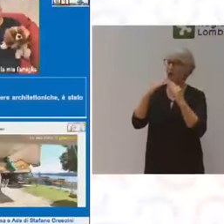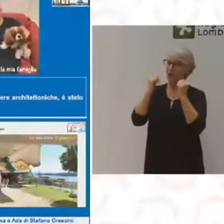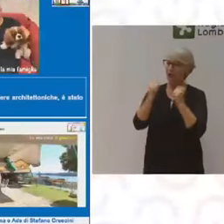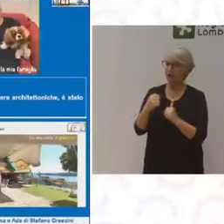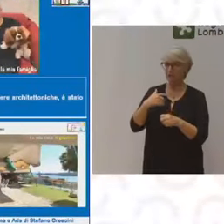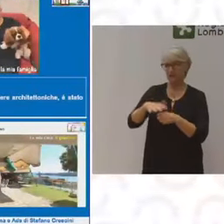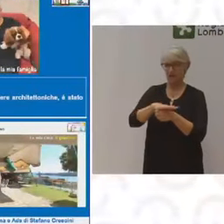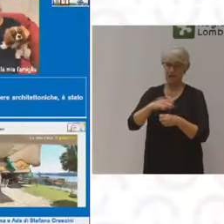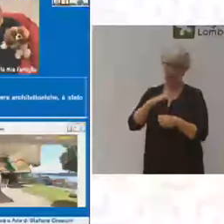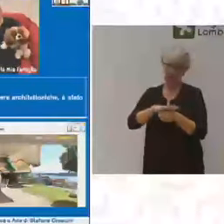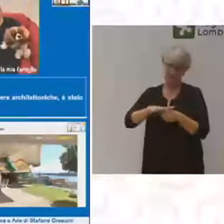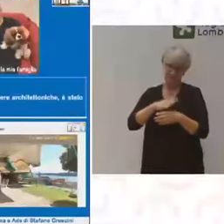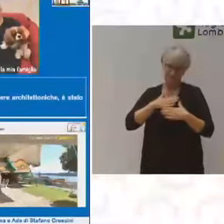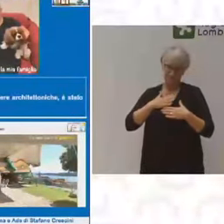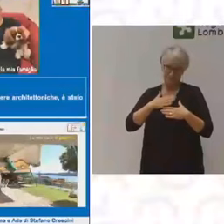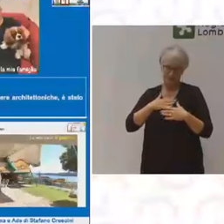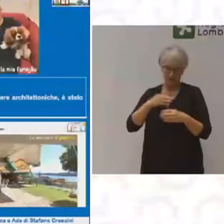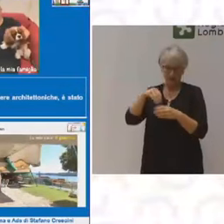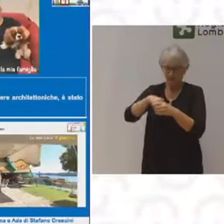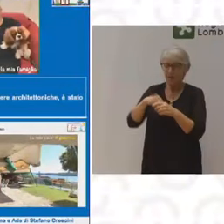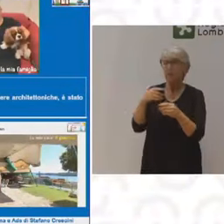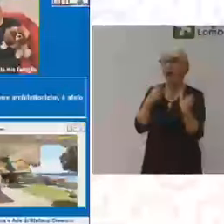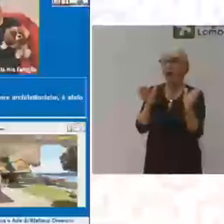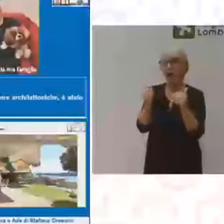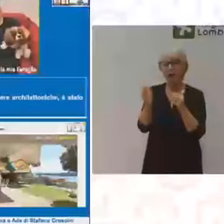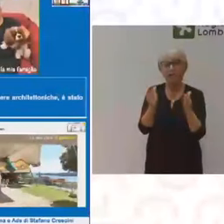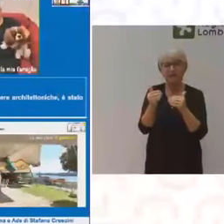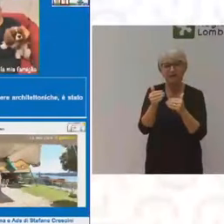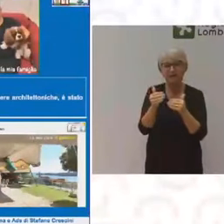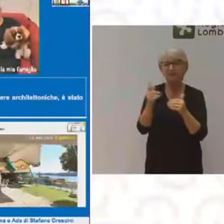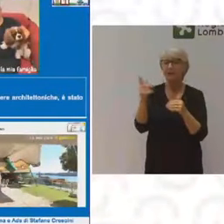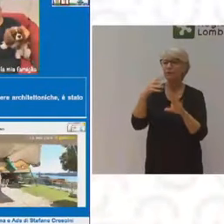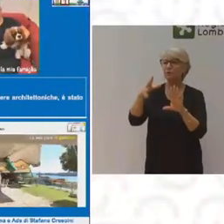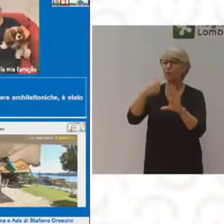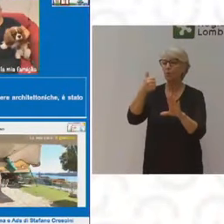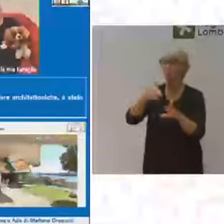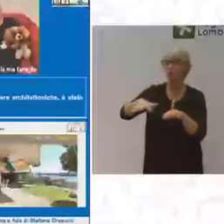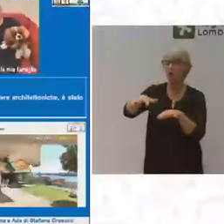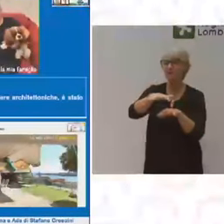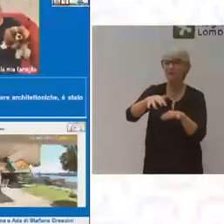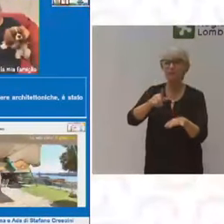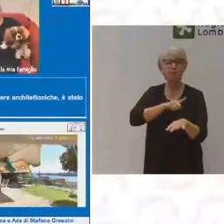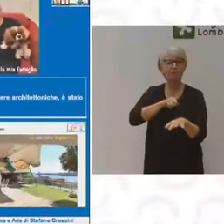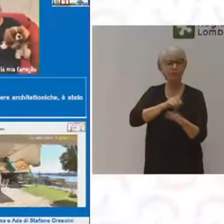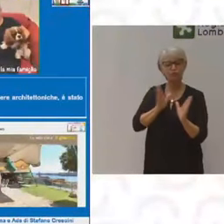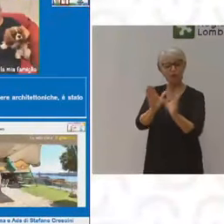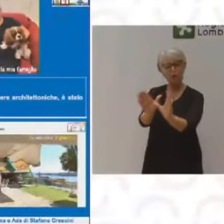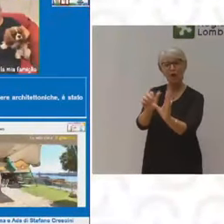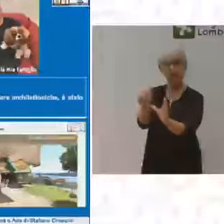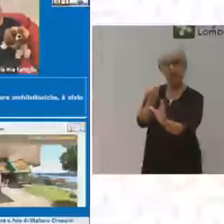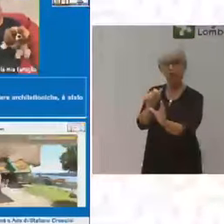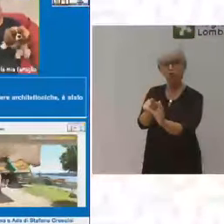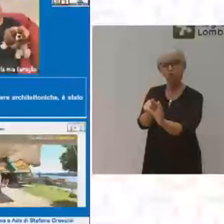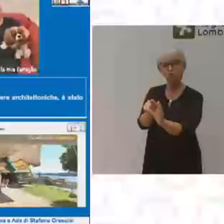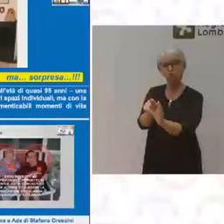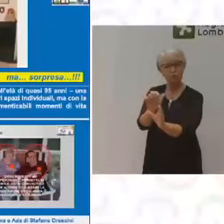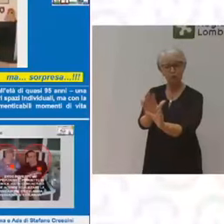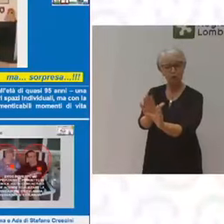di famiglia e ai suoi 20 anni, nel nostro appartamento, è stato ricavato uno spazio personale per lui, in un senso di